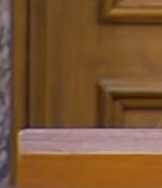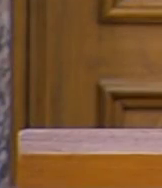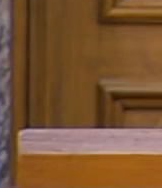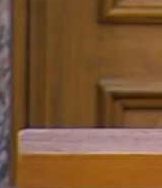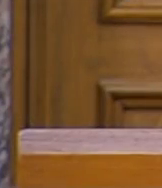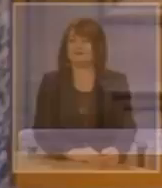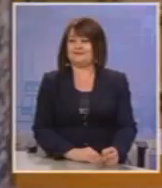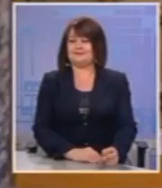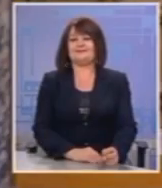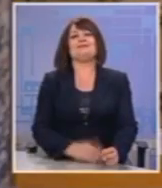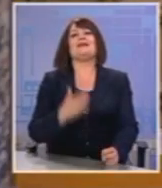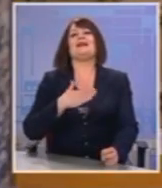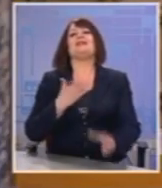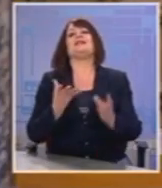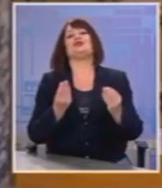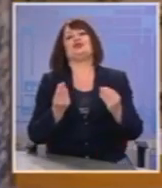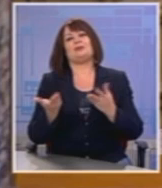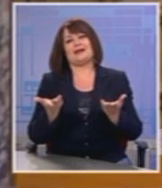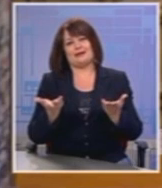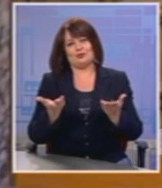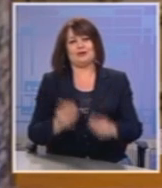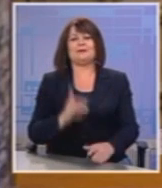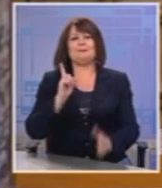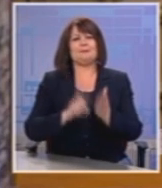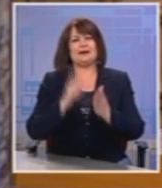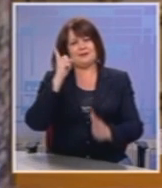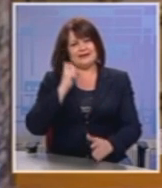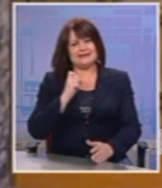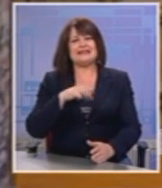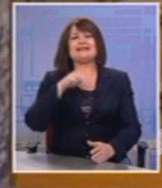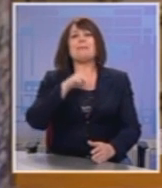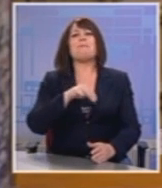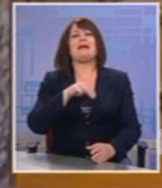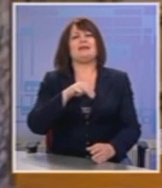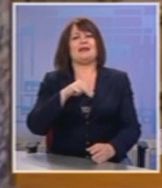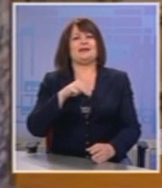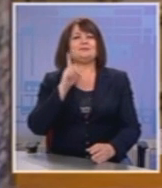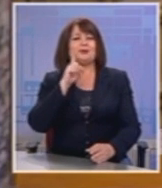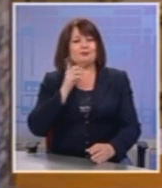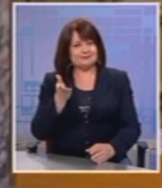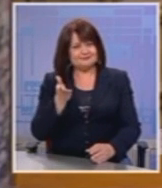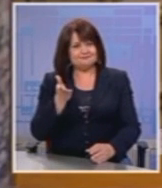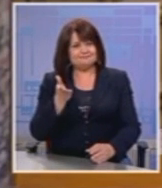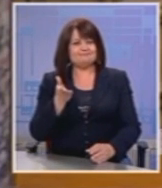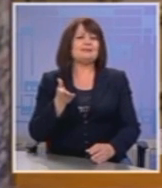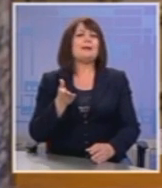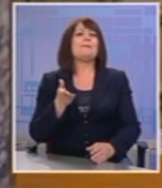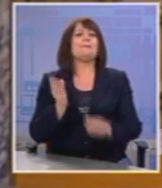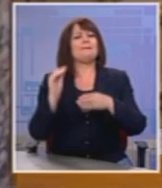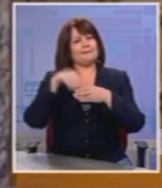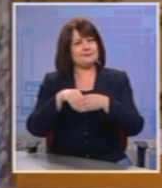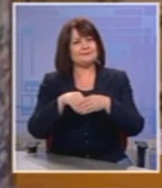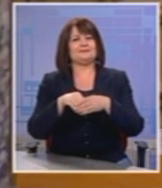ευχαριστούμε πάρα πολύ πρέπει να γνωρίζετε ότι η τε είναι μεταξύ εκείνων που